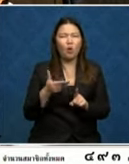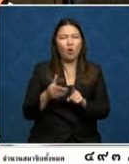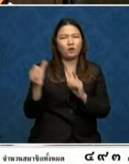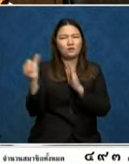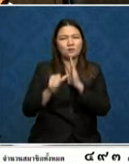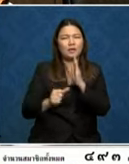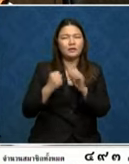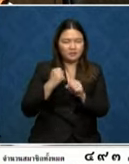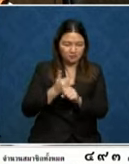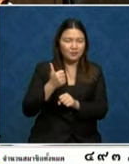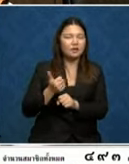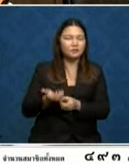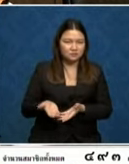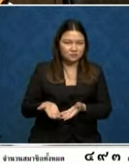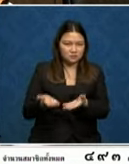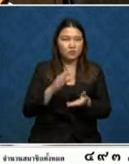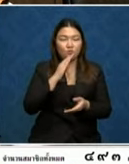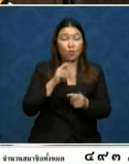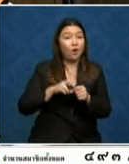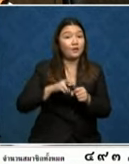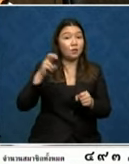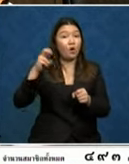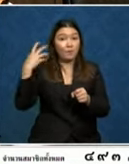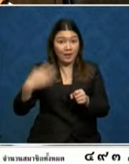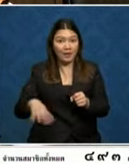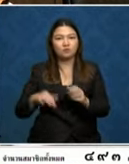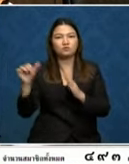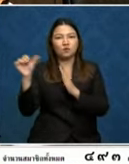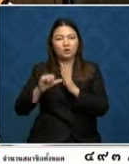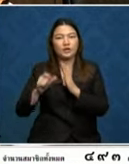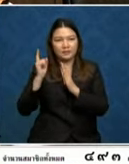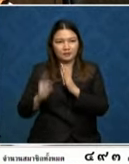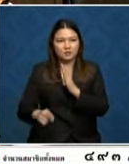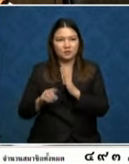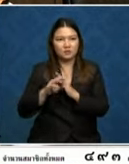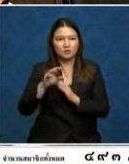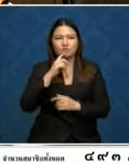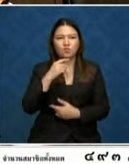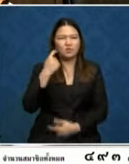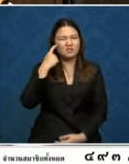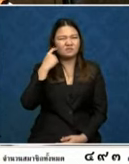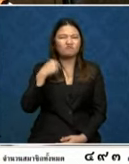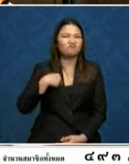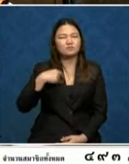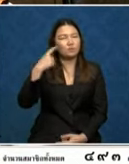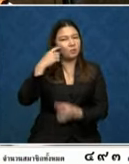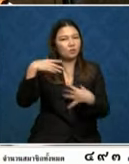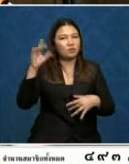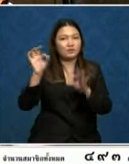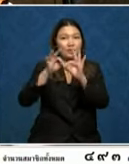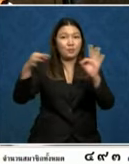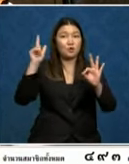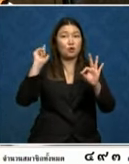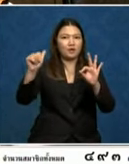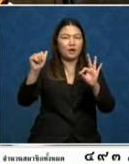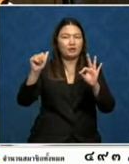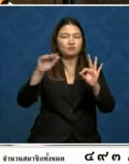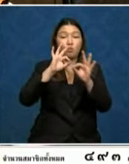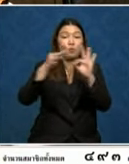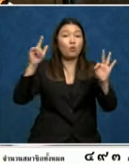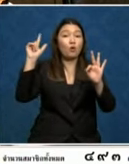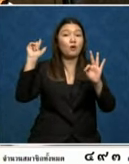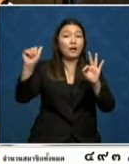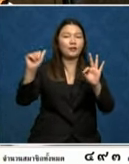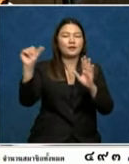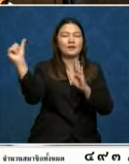แก้ไขตามที่ท่านได้ถอนไปจรงๆ คือไม่แต่ในเรื่องขหกก ซๆ ผมไม่เห็ด้วยนะครับแต่ถ้าแก้ี่กต้องเพิมหน้อยคำ